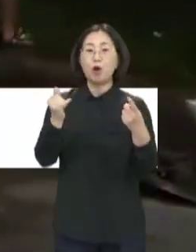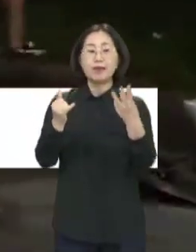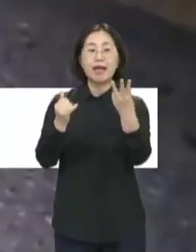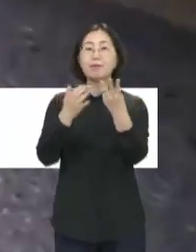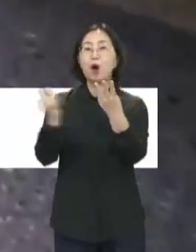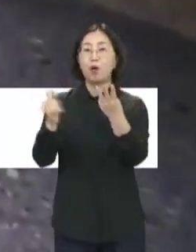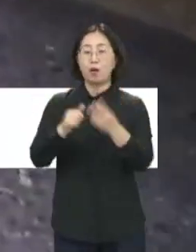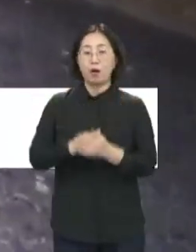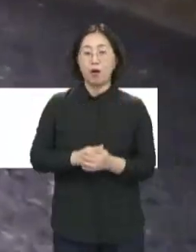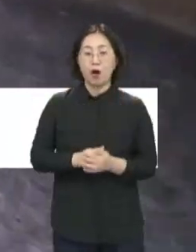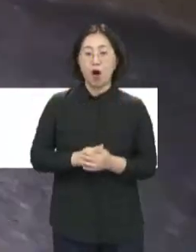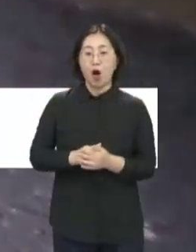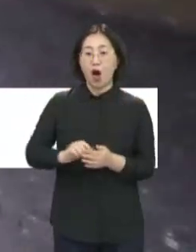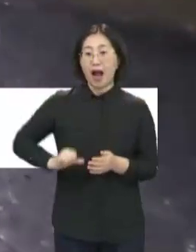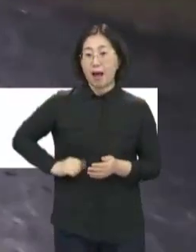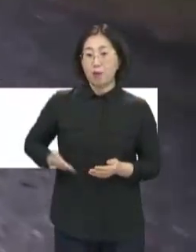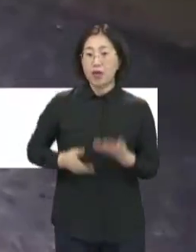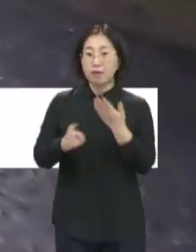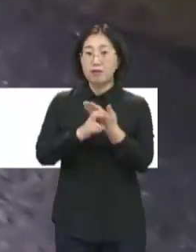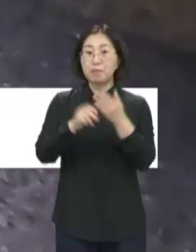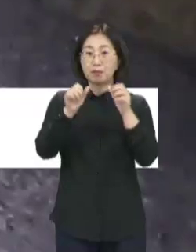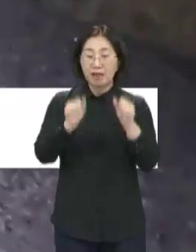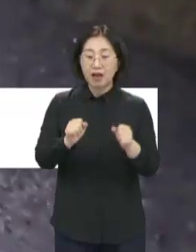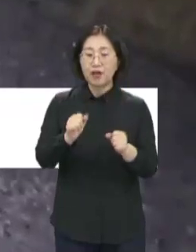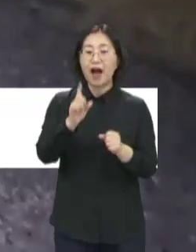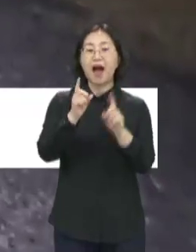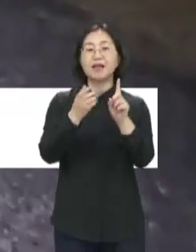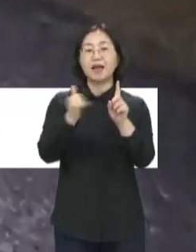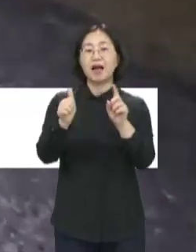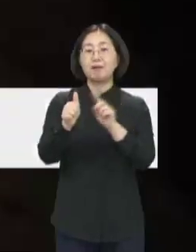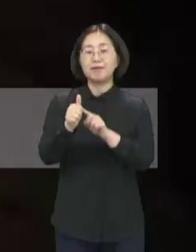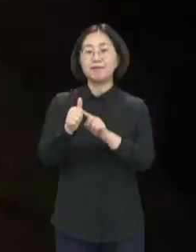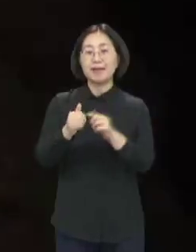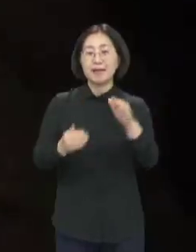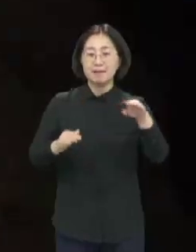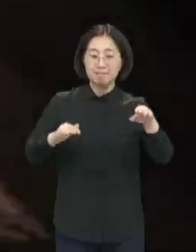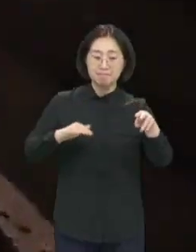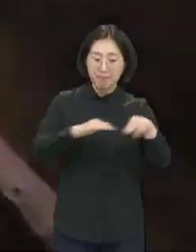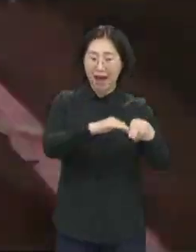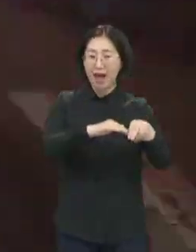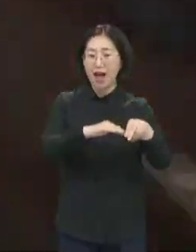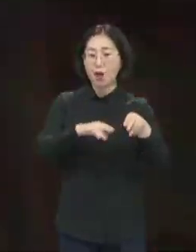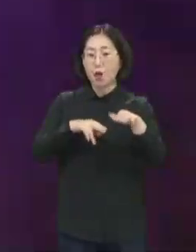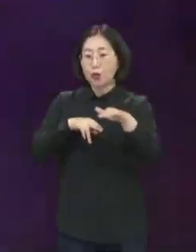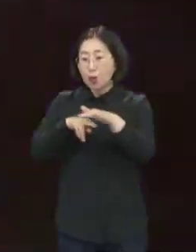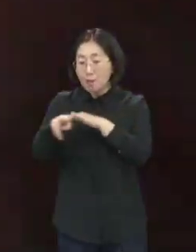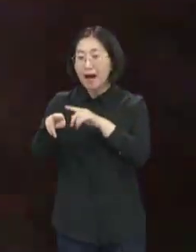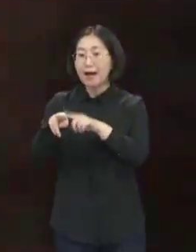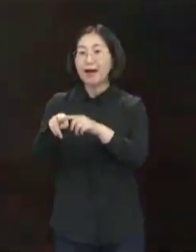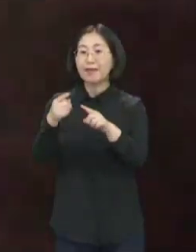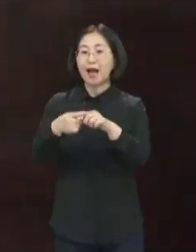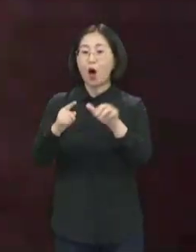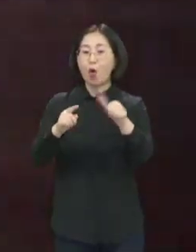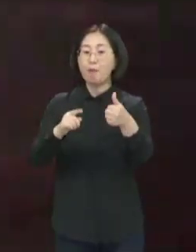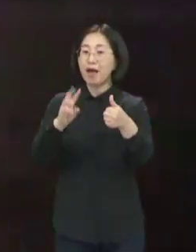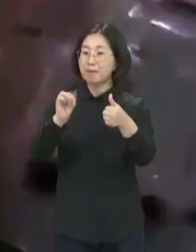체류자 신분이던 캄보디아인 1명은 사고 직후 현장을 빠져나가려다 500m 떨어진 곳에서